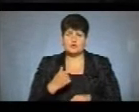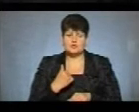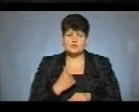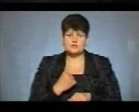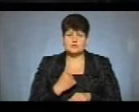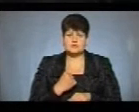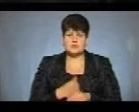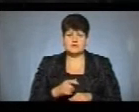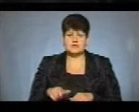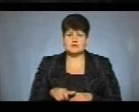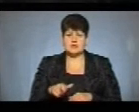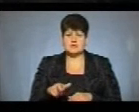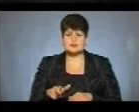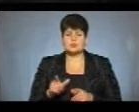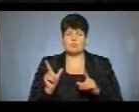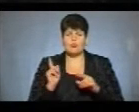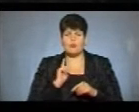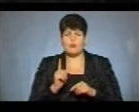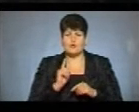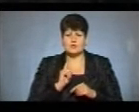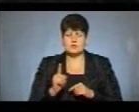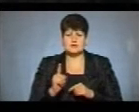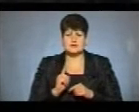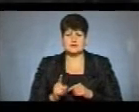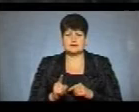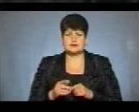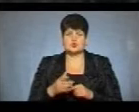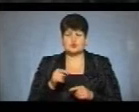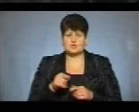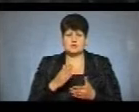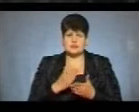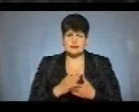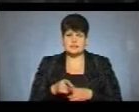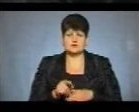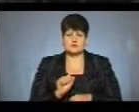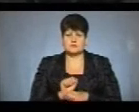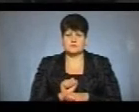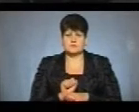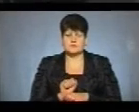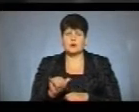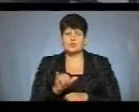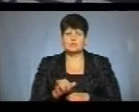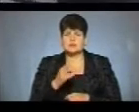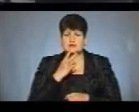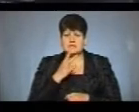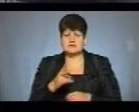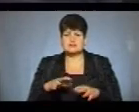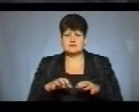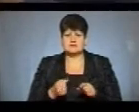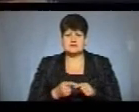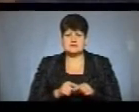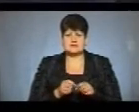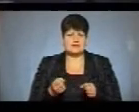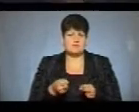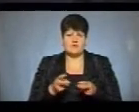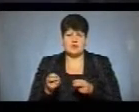оживлена траса. Потік вантажівок, потік легківок сюди йде і її перекривають. Куди дивиться влада? Це просто розігнати треба.